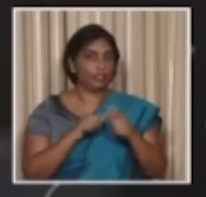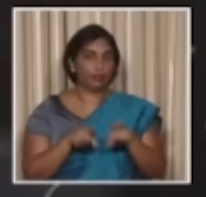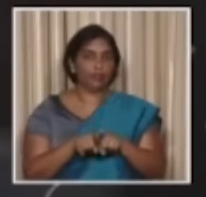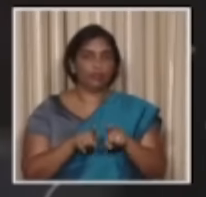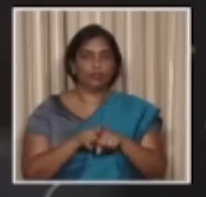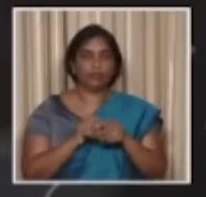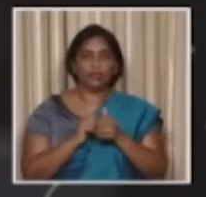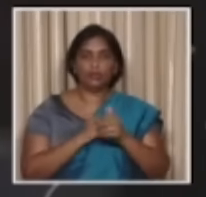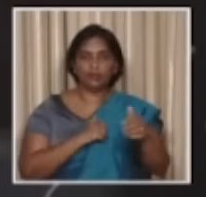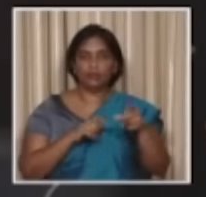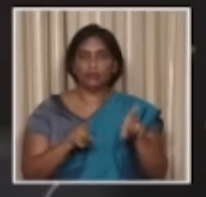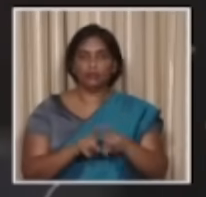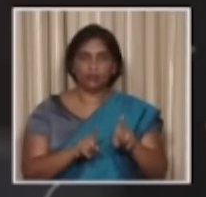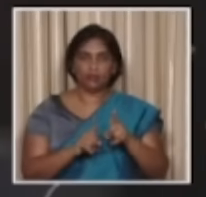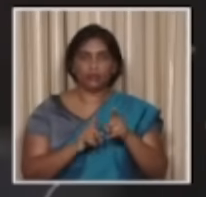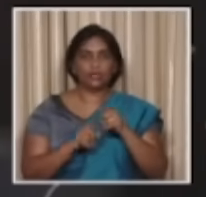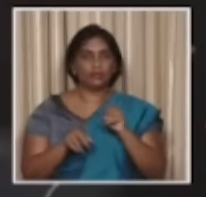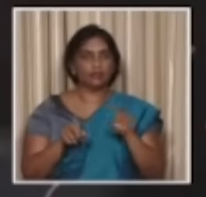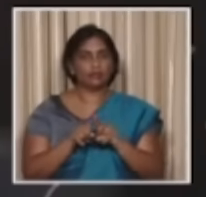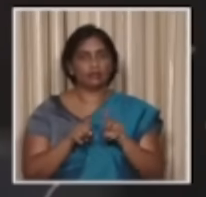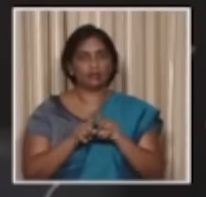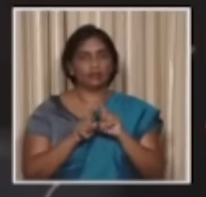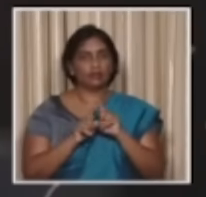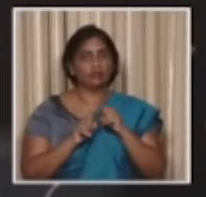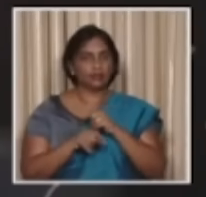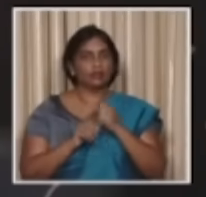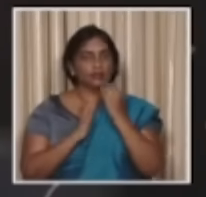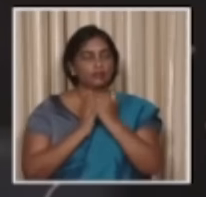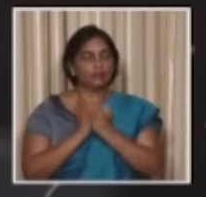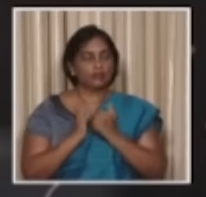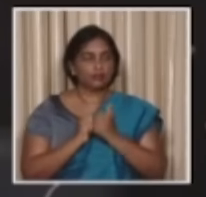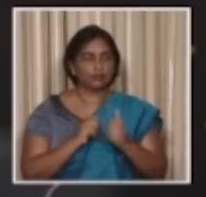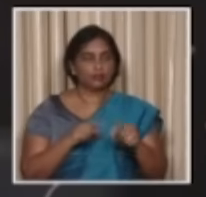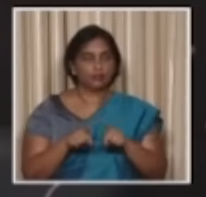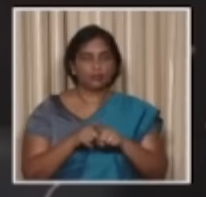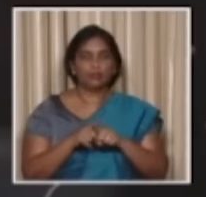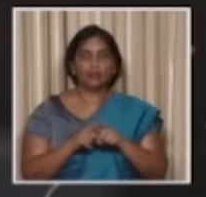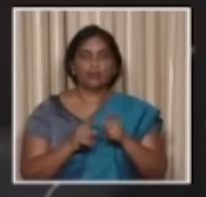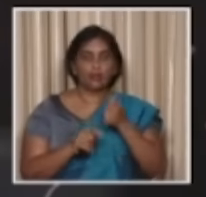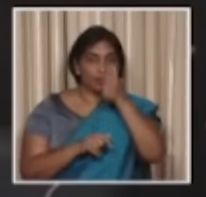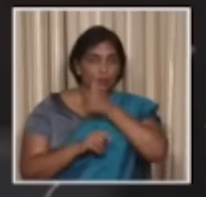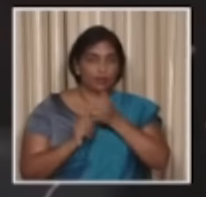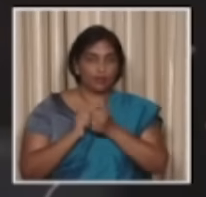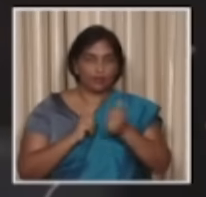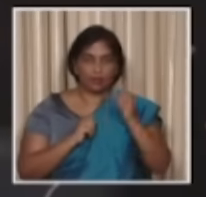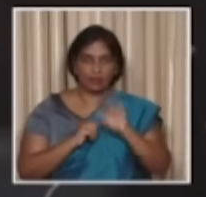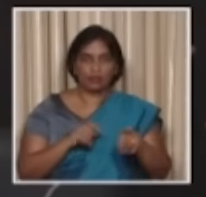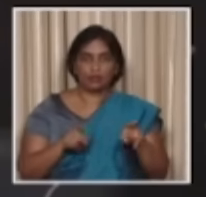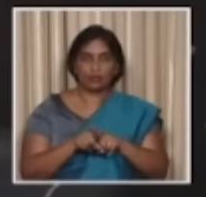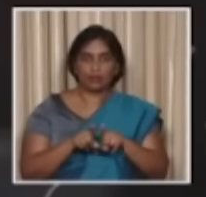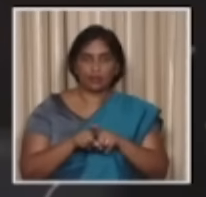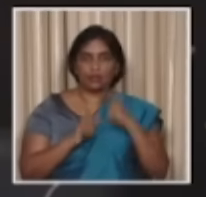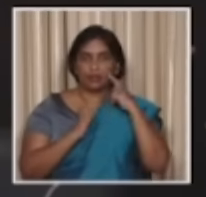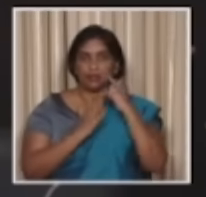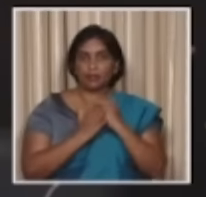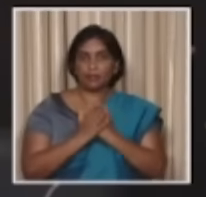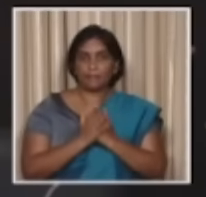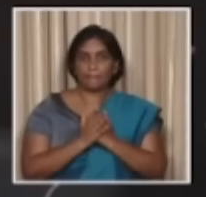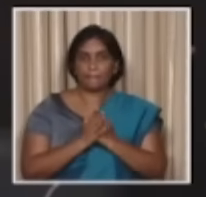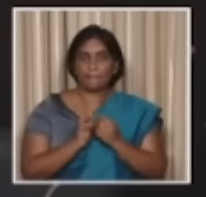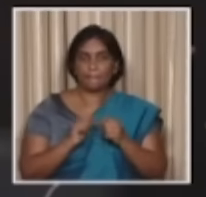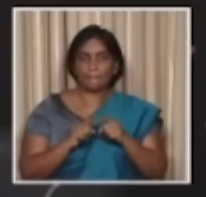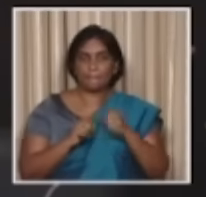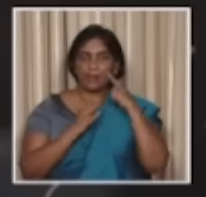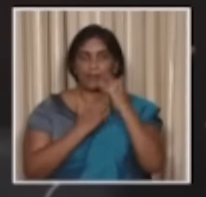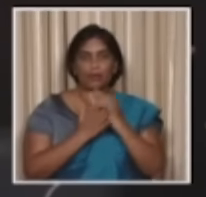මේ රටේ ක්‍රියා වෙනවා ක්‍රියාත්මක වෙනවා මේ රටේ හැම අංශයක් මේ මාෆියාව ගිලගෙන තියෙන්නේ සෞඛ්‍ය අංශය